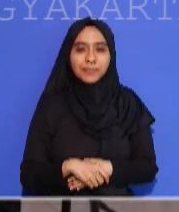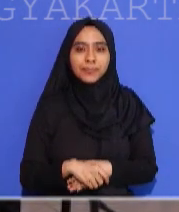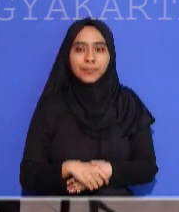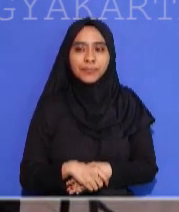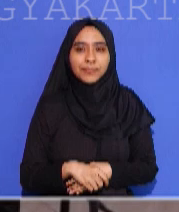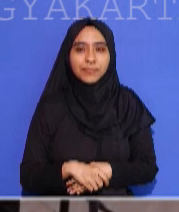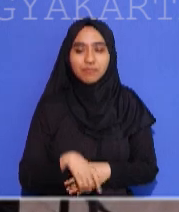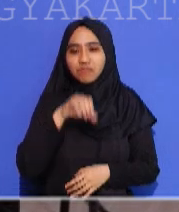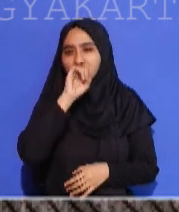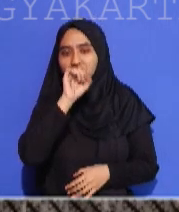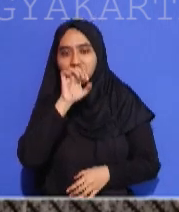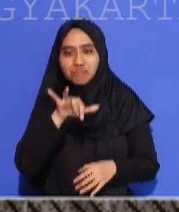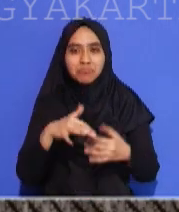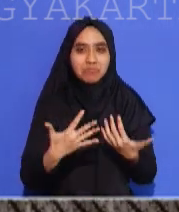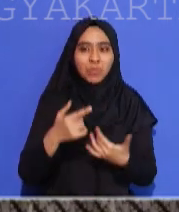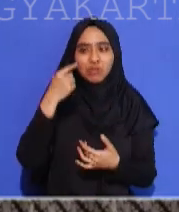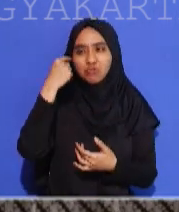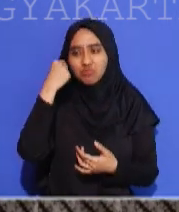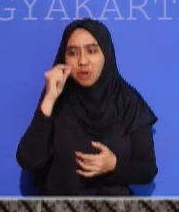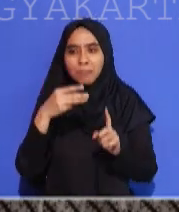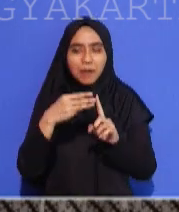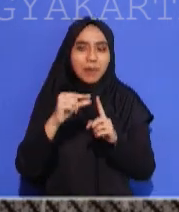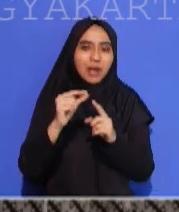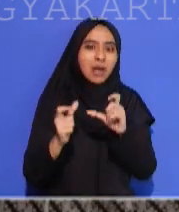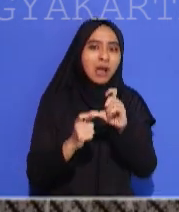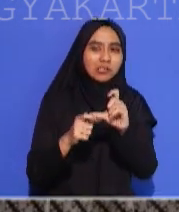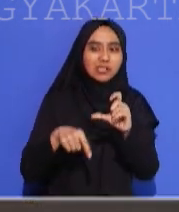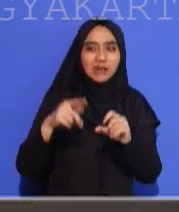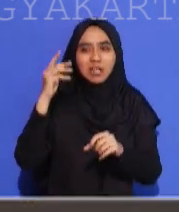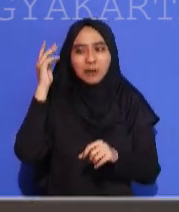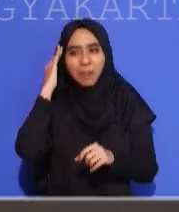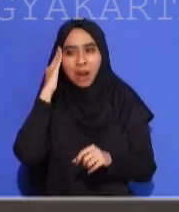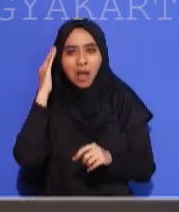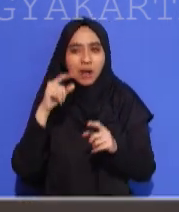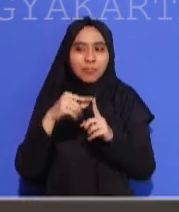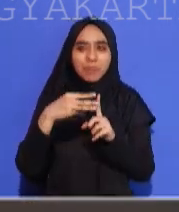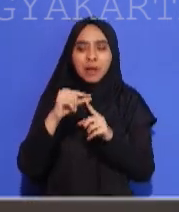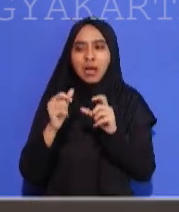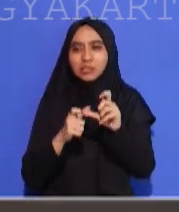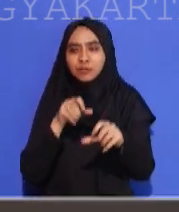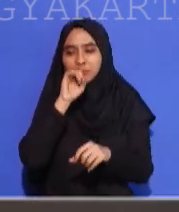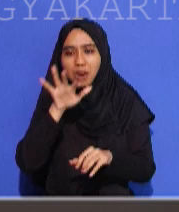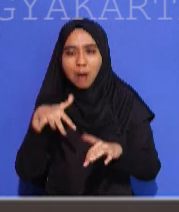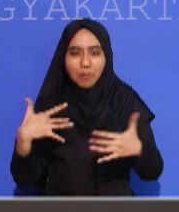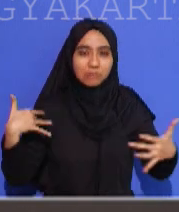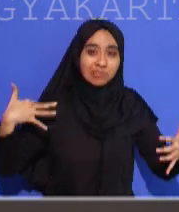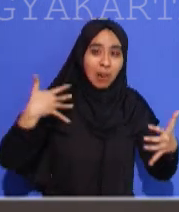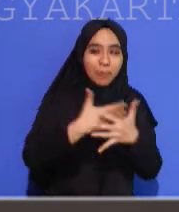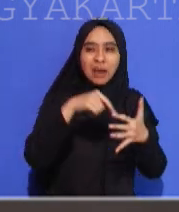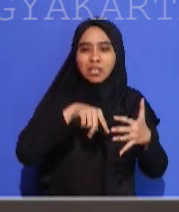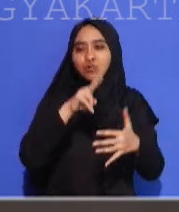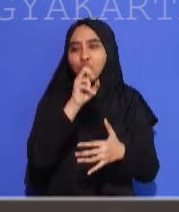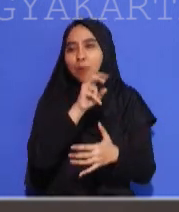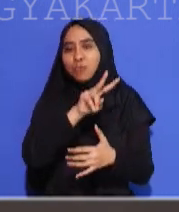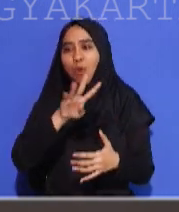pasirangan media di kantor bpsdiy kepala bpsdiy herum fajarwati menyampaikan sepanjang tahun 2024 inflasi di